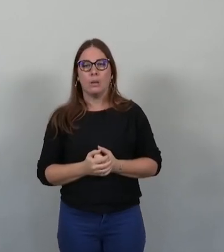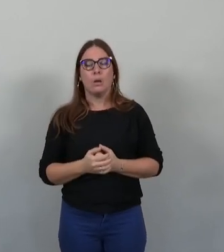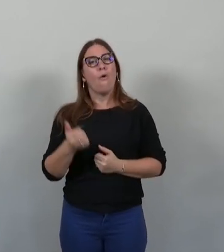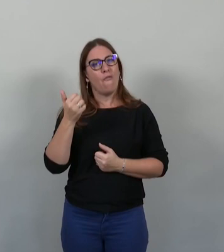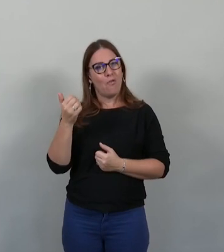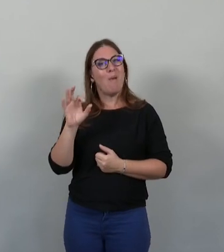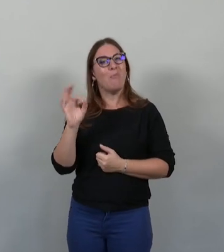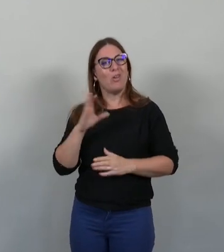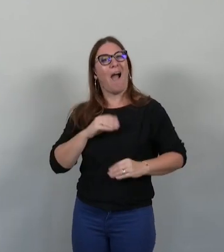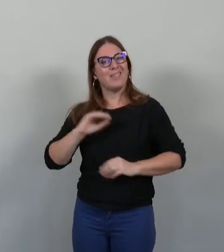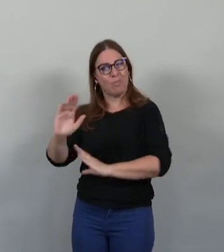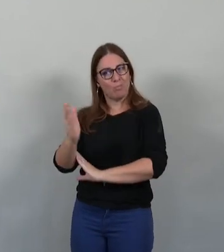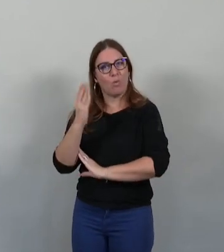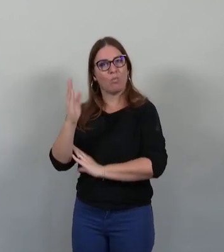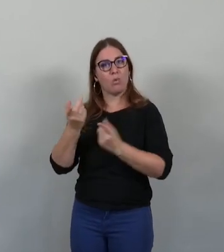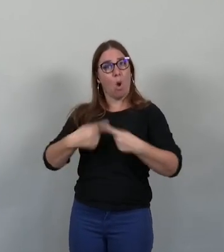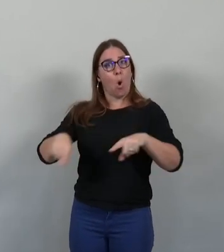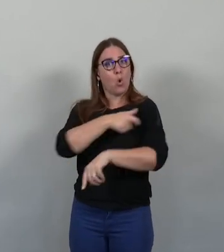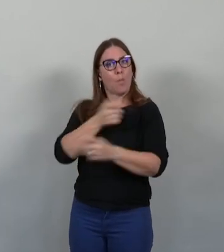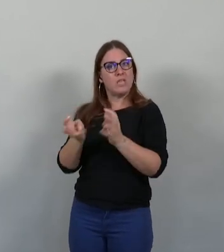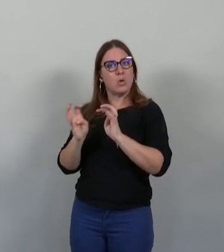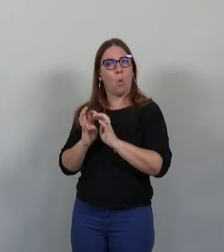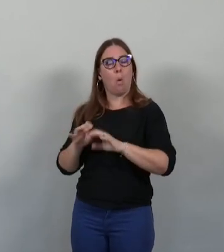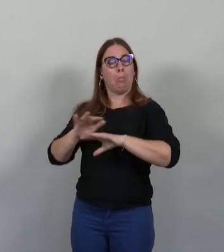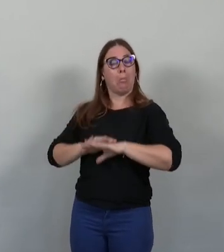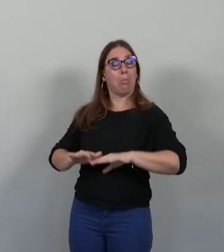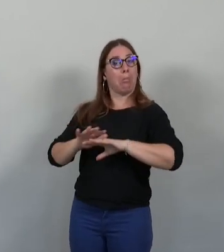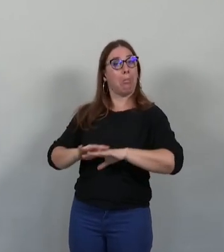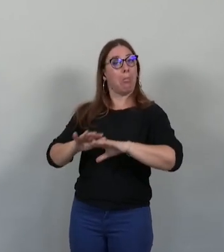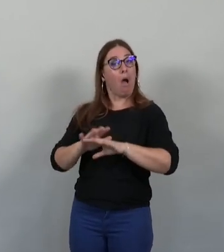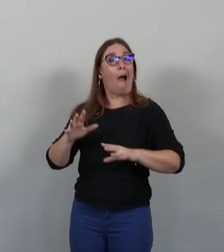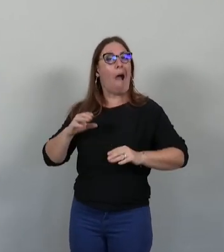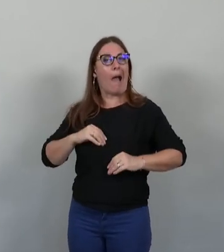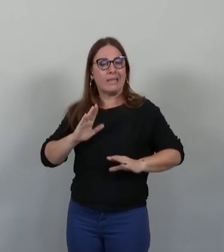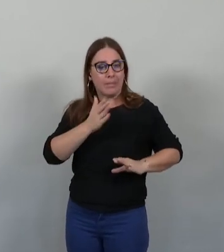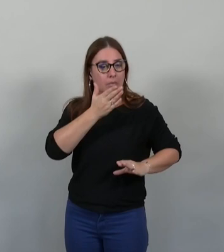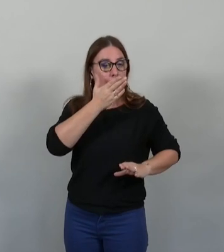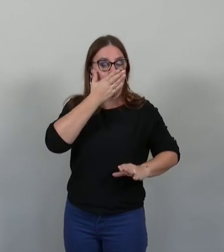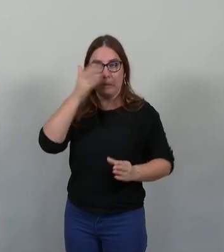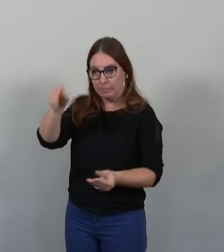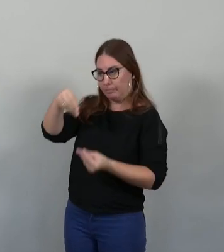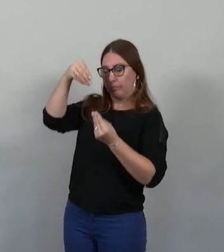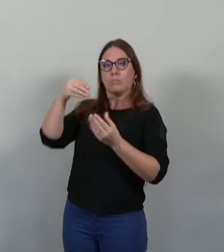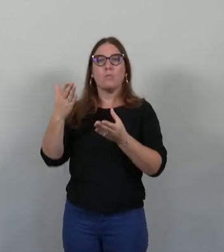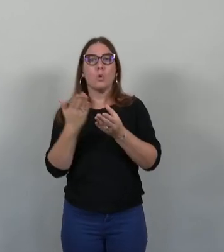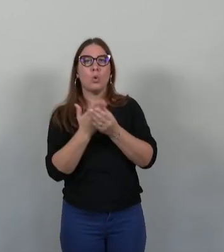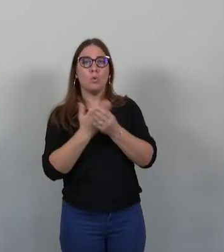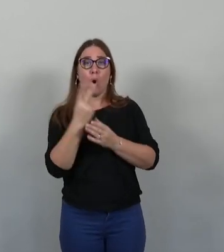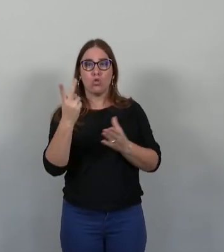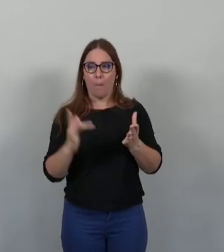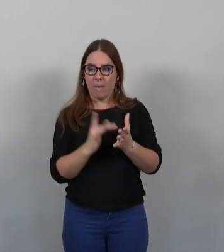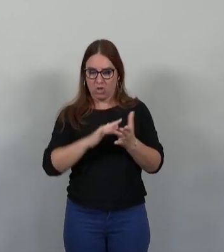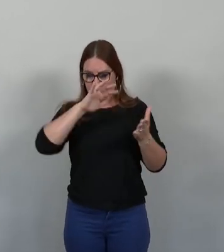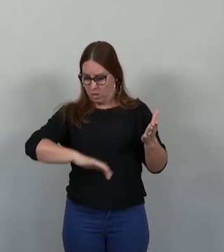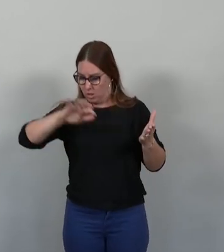transmettre après les commissions où rien ne semblait clairement établi à quelques jours de ce conseil un document de deux pages